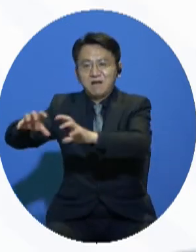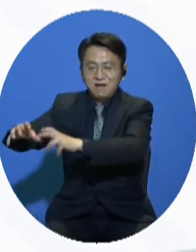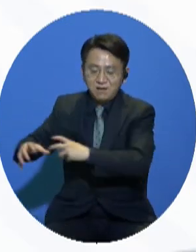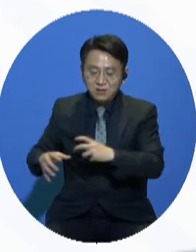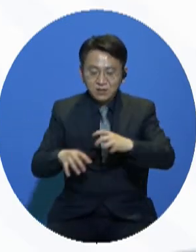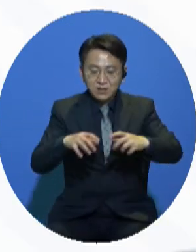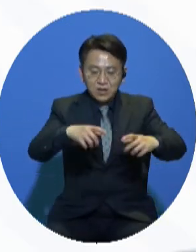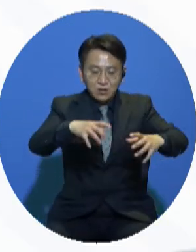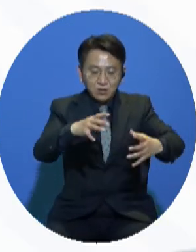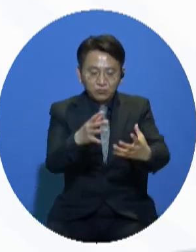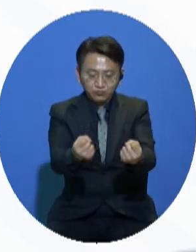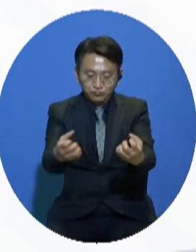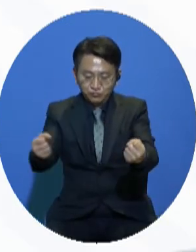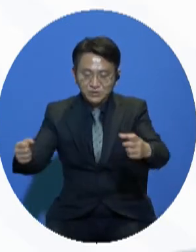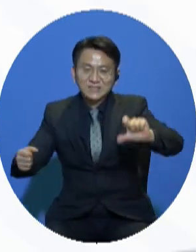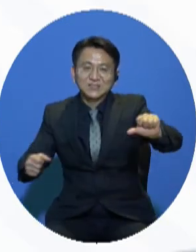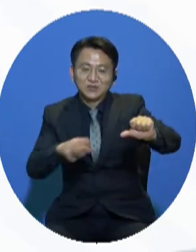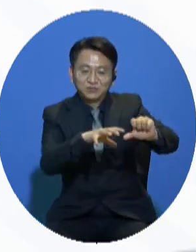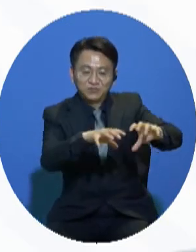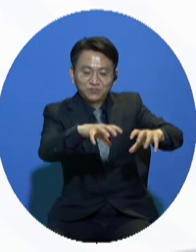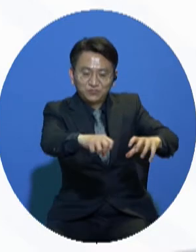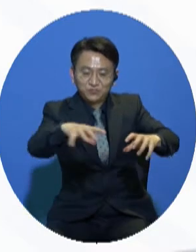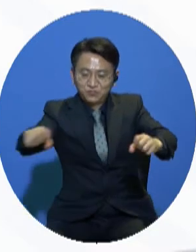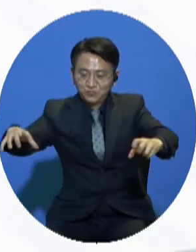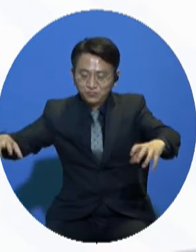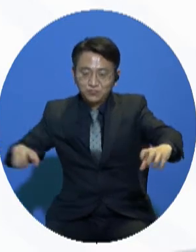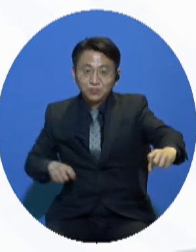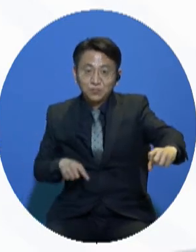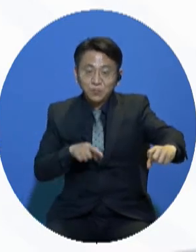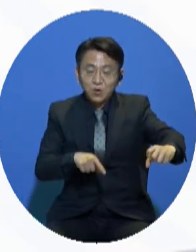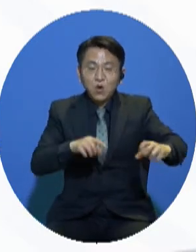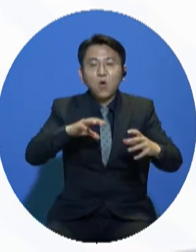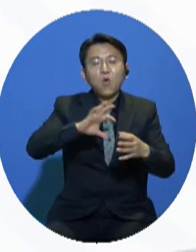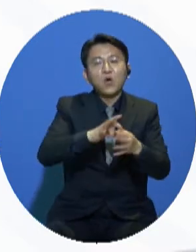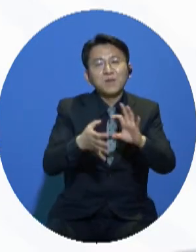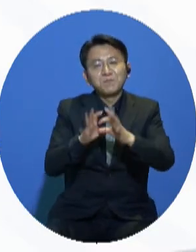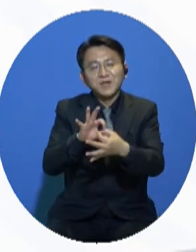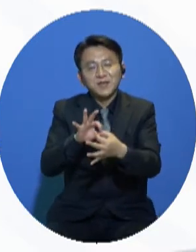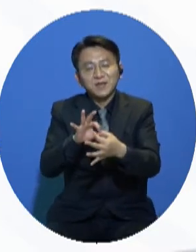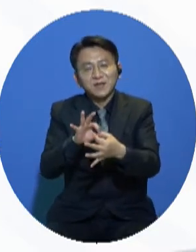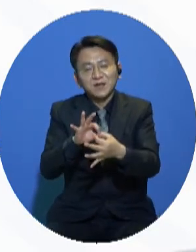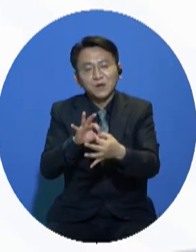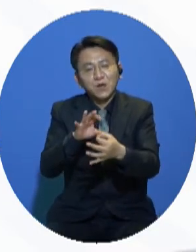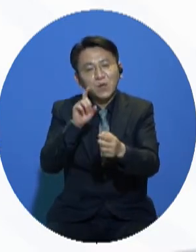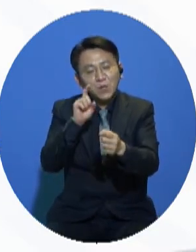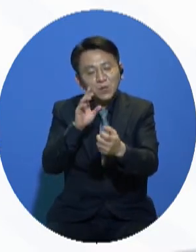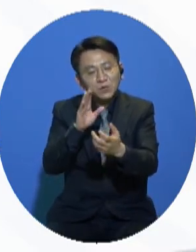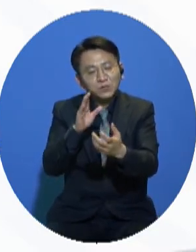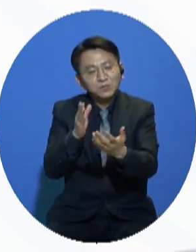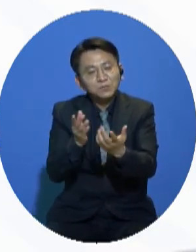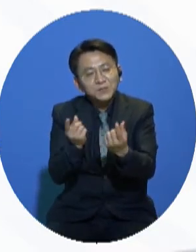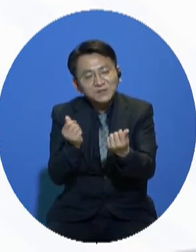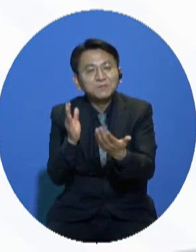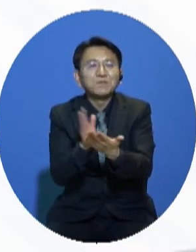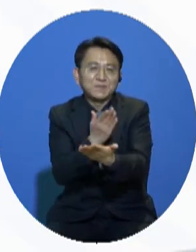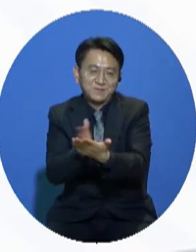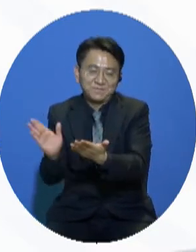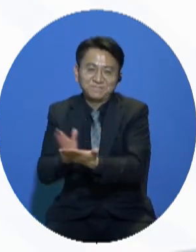하위 지역으로 구성이 되는데 이 지역의 분류는 올림픽 구성 분류와 같이 가고